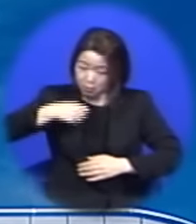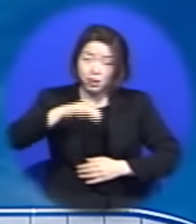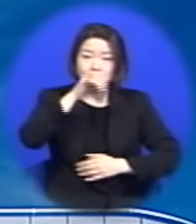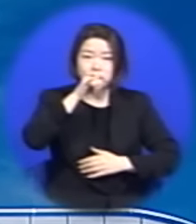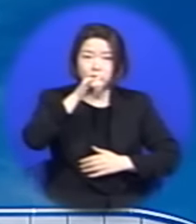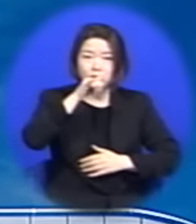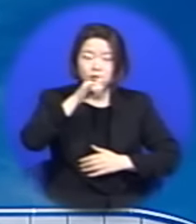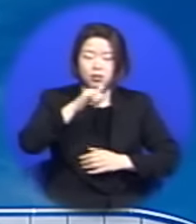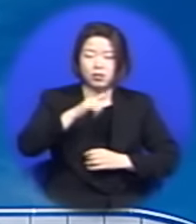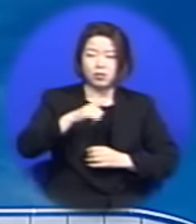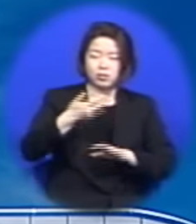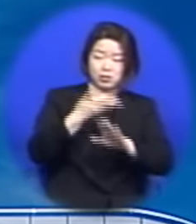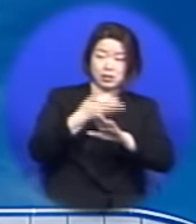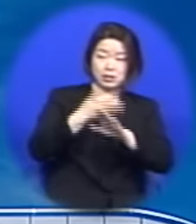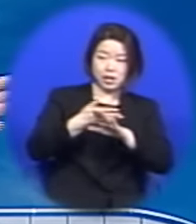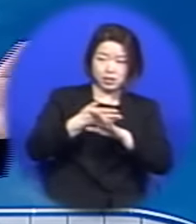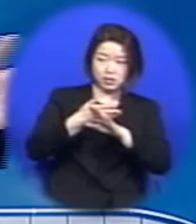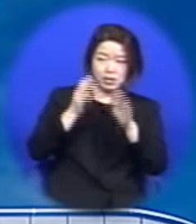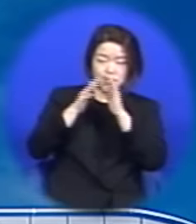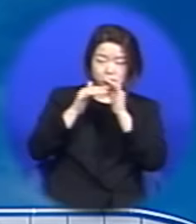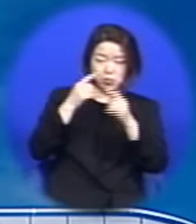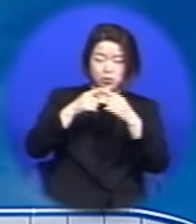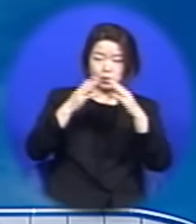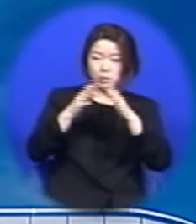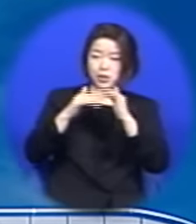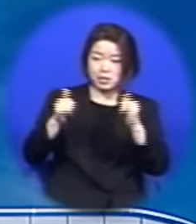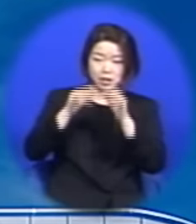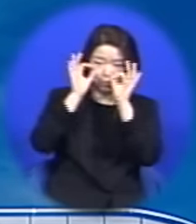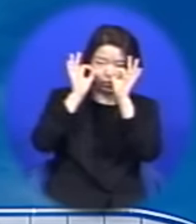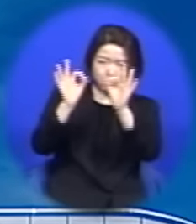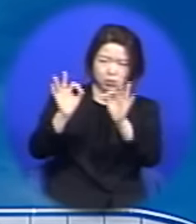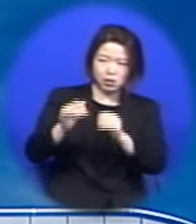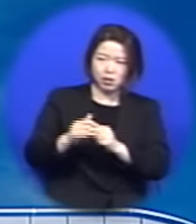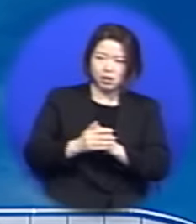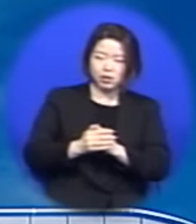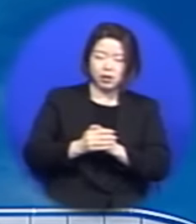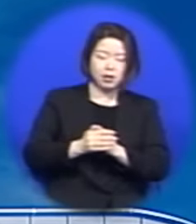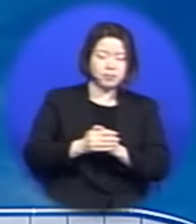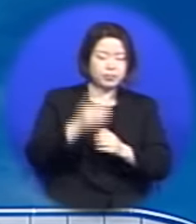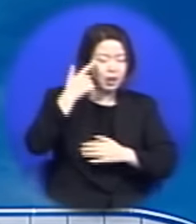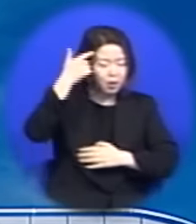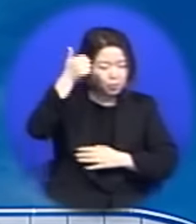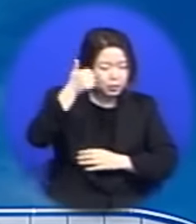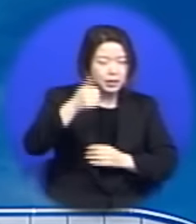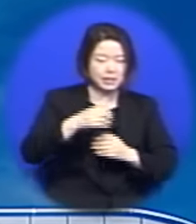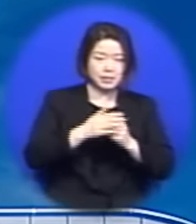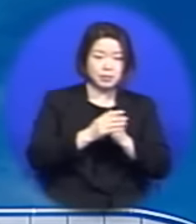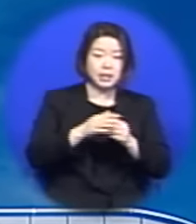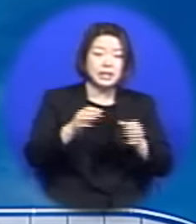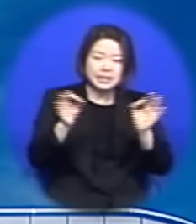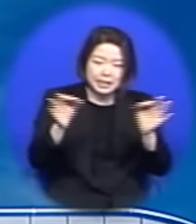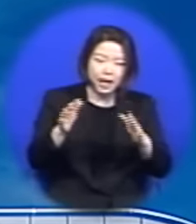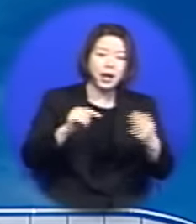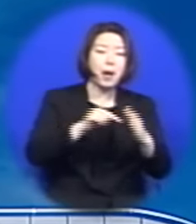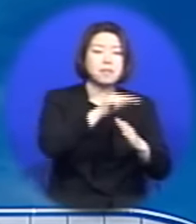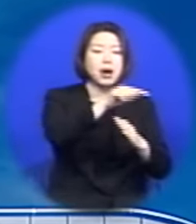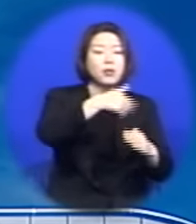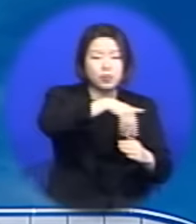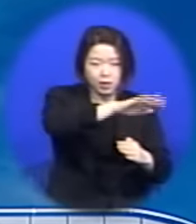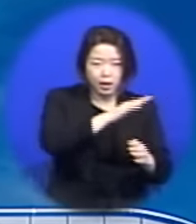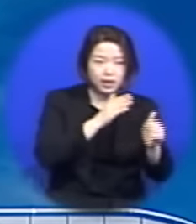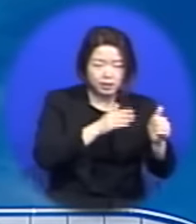교우들이 목사님 좀 바깥으로 잠깐 나가 계세요 너무 분위기가 안 좋고 목사님도 너무 난감해